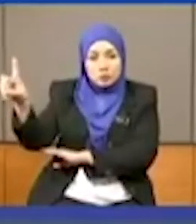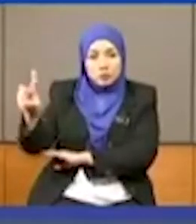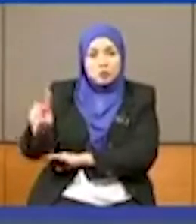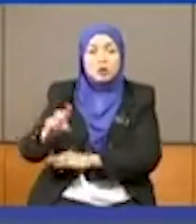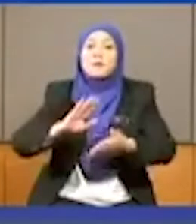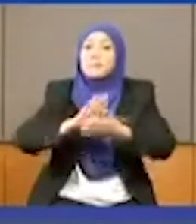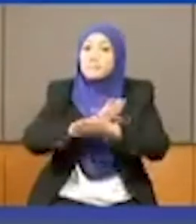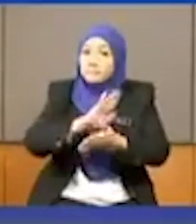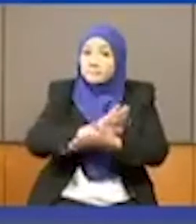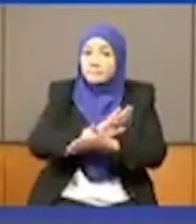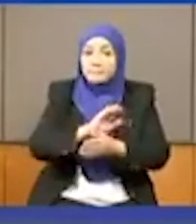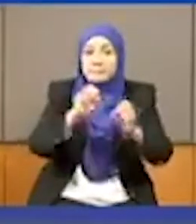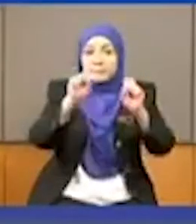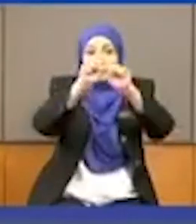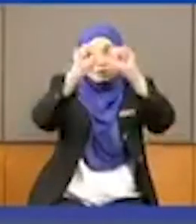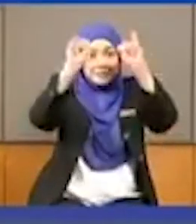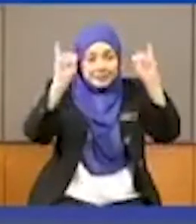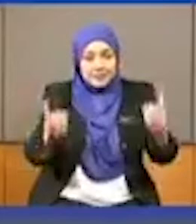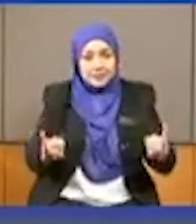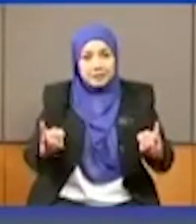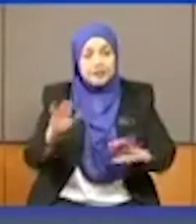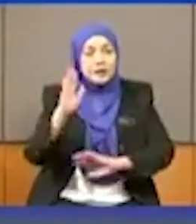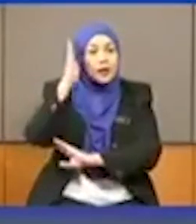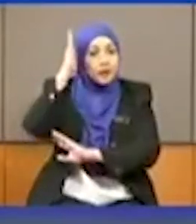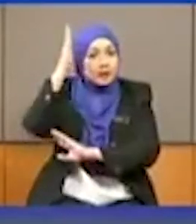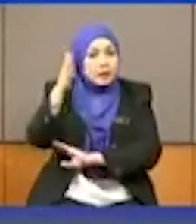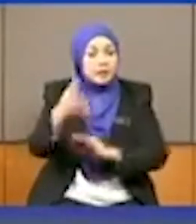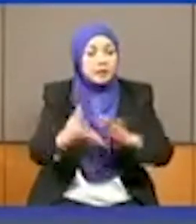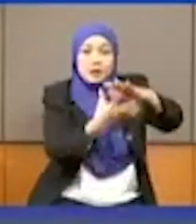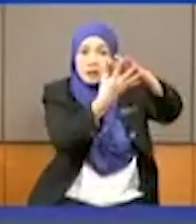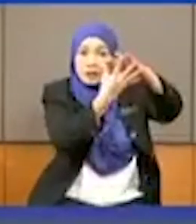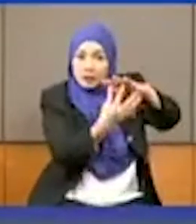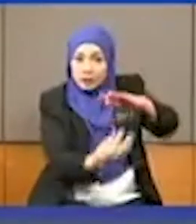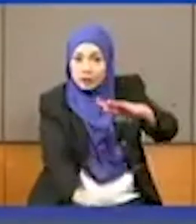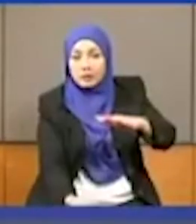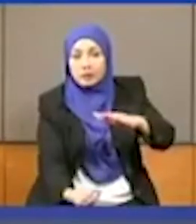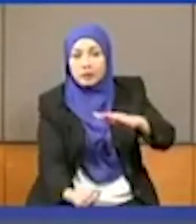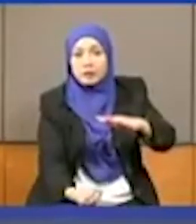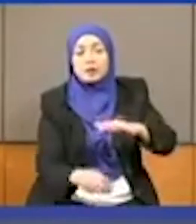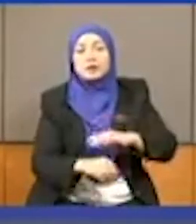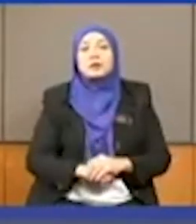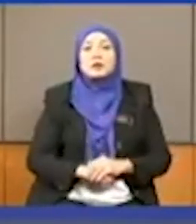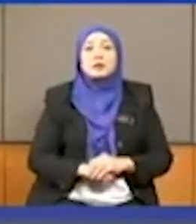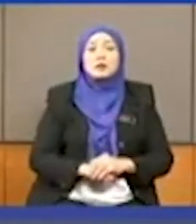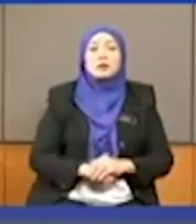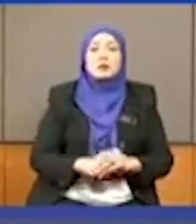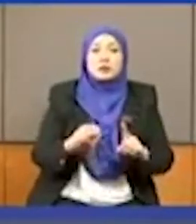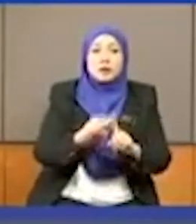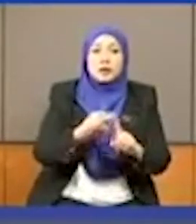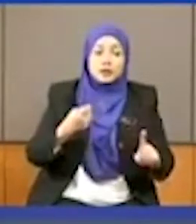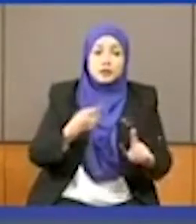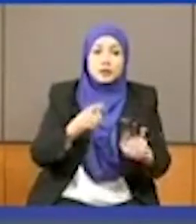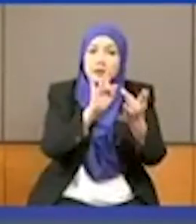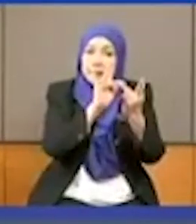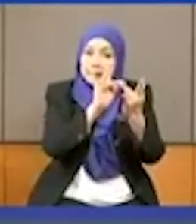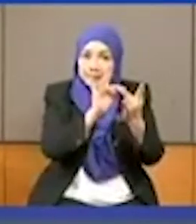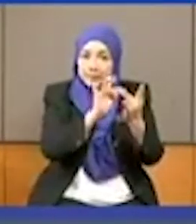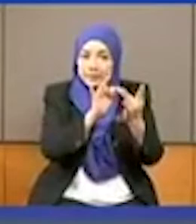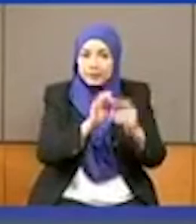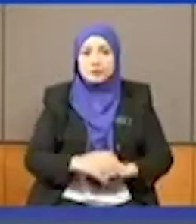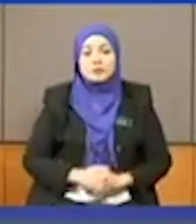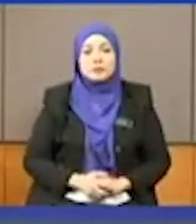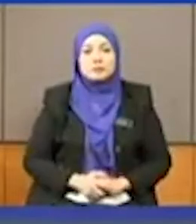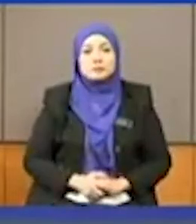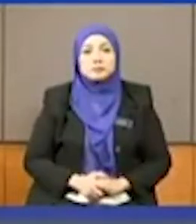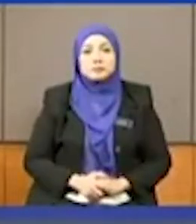keputusan-keputusan resmi akan boleh dimuat turun dari mirza's 3.no i.do May